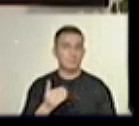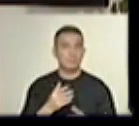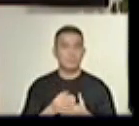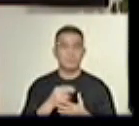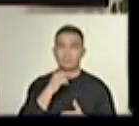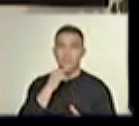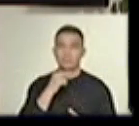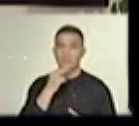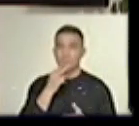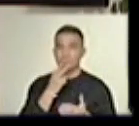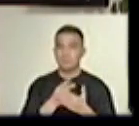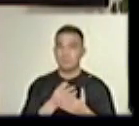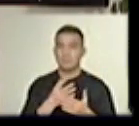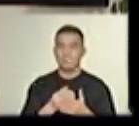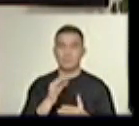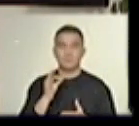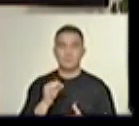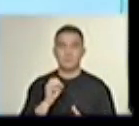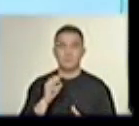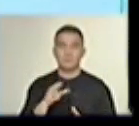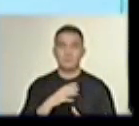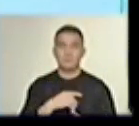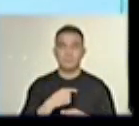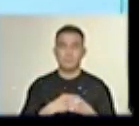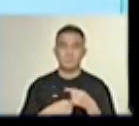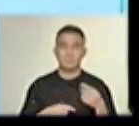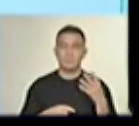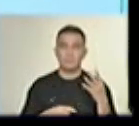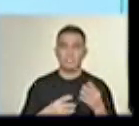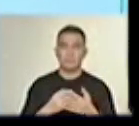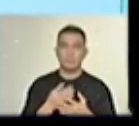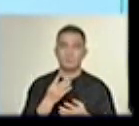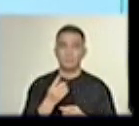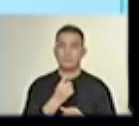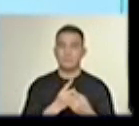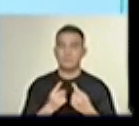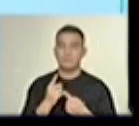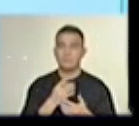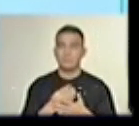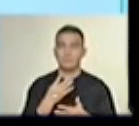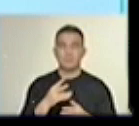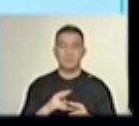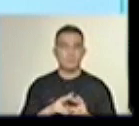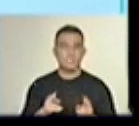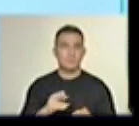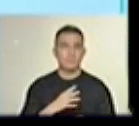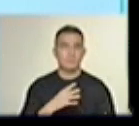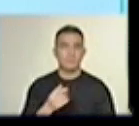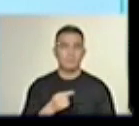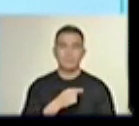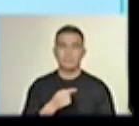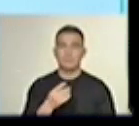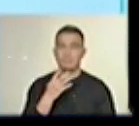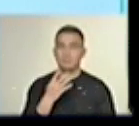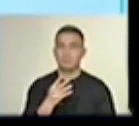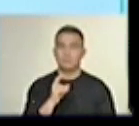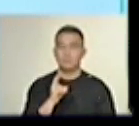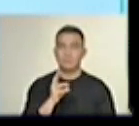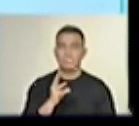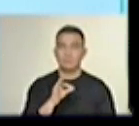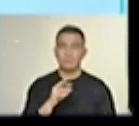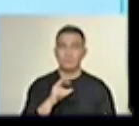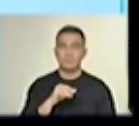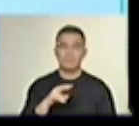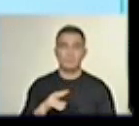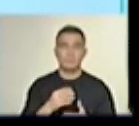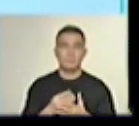bering, demak 0 dan minus 4 gacha 4 birlik, 4 ga teng bo'lyapti. Demak minus 4 ning moduli 4 ga